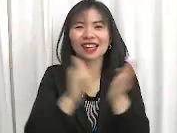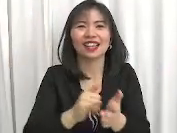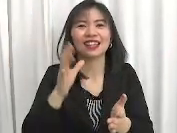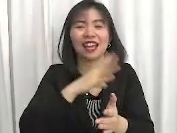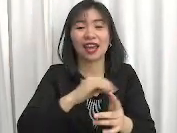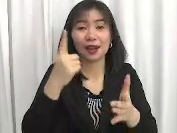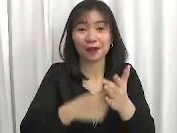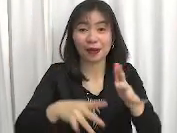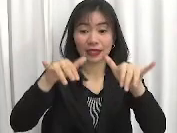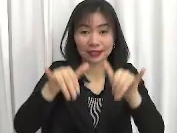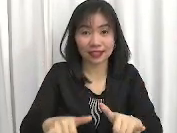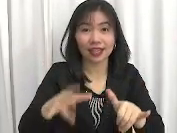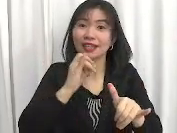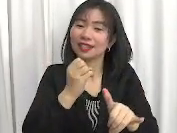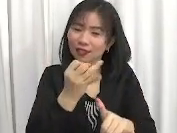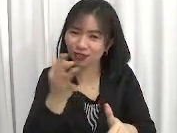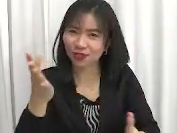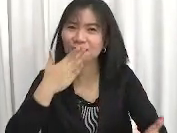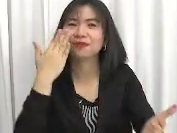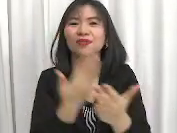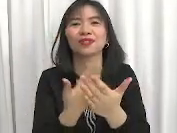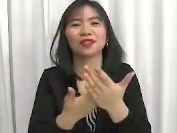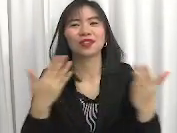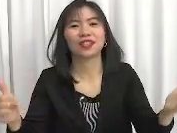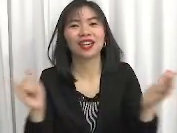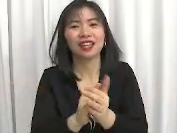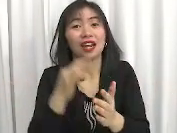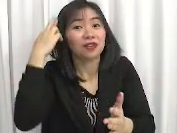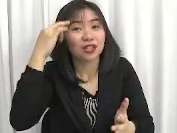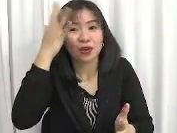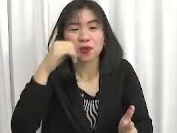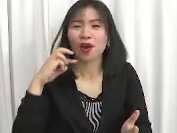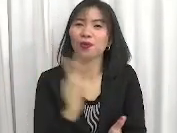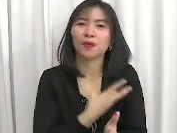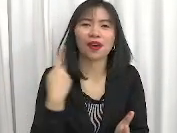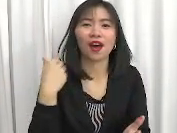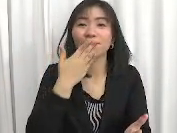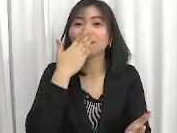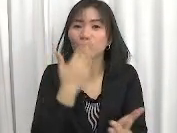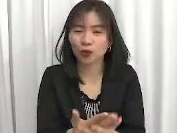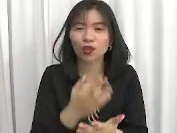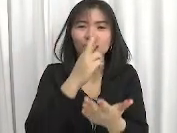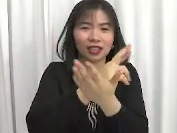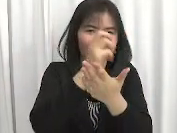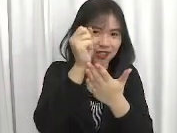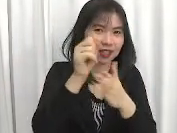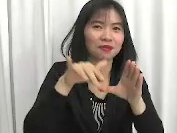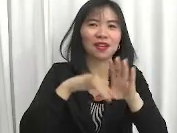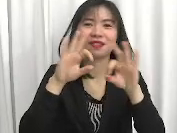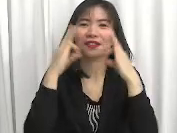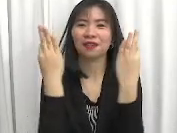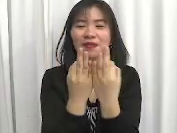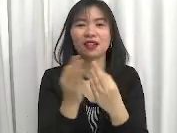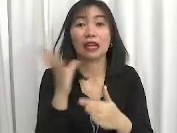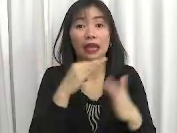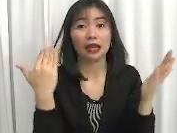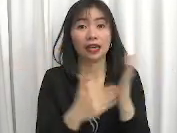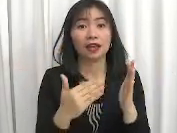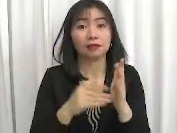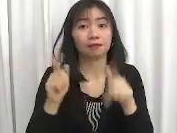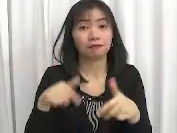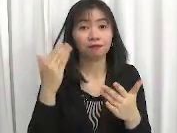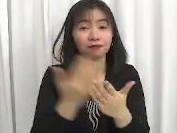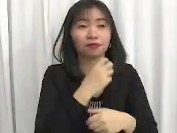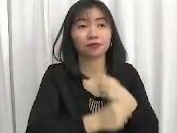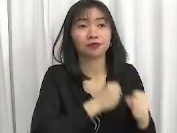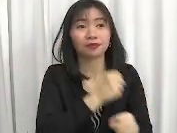yung kabutihan, yes, ng pagsasama natin. Ano? Para nang sa ganun ay dahil bagong taon,